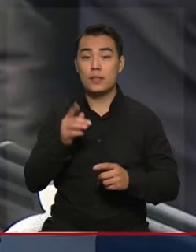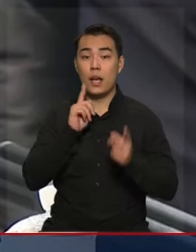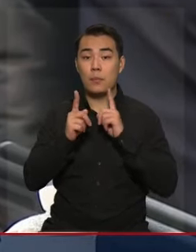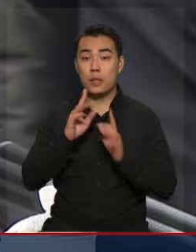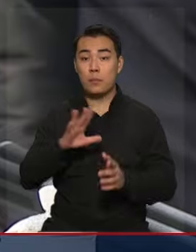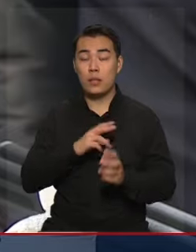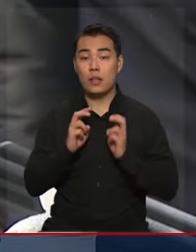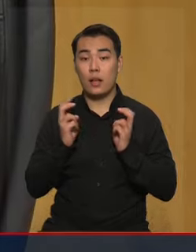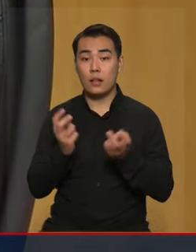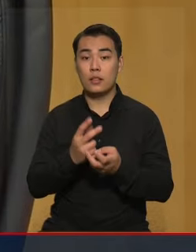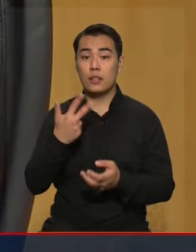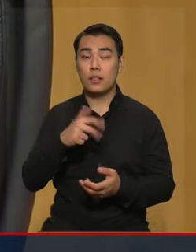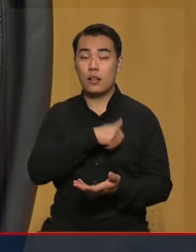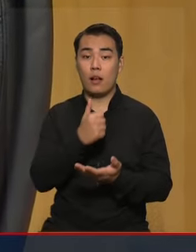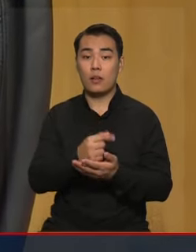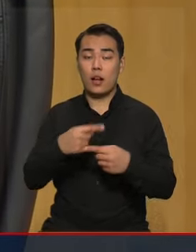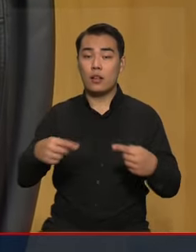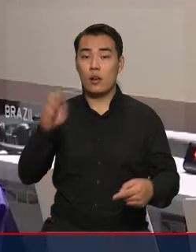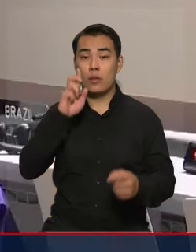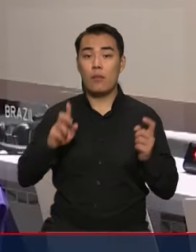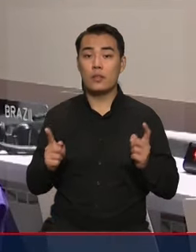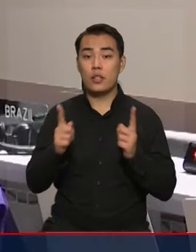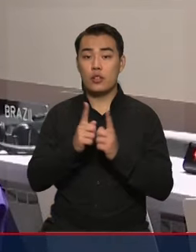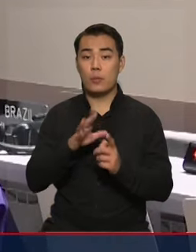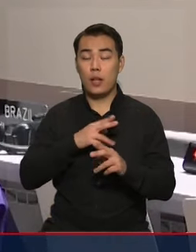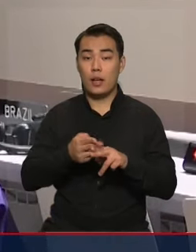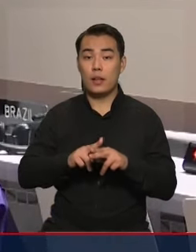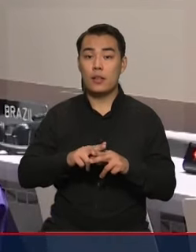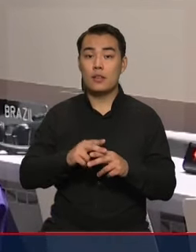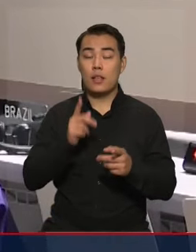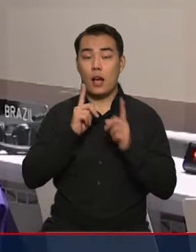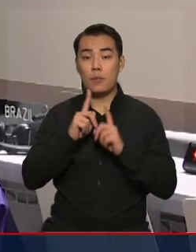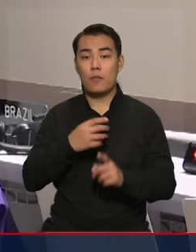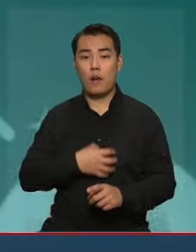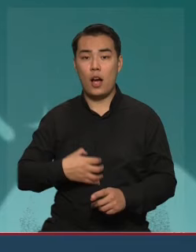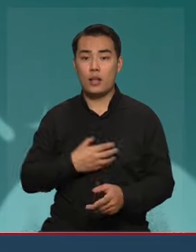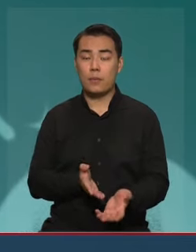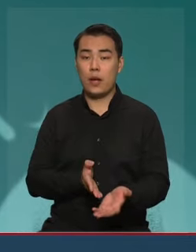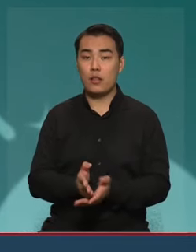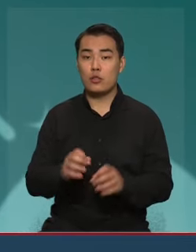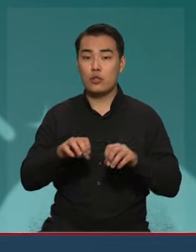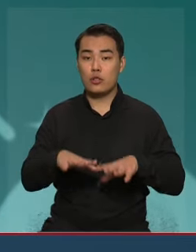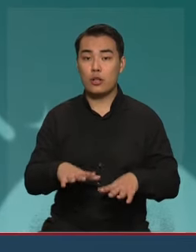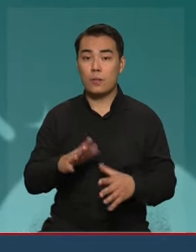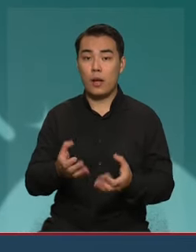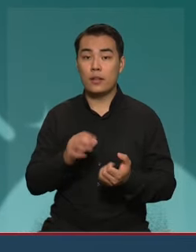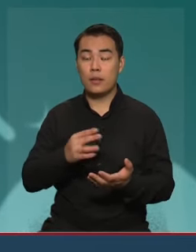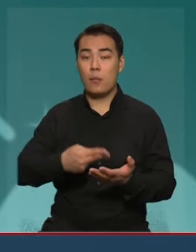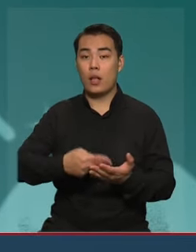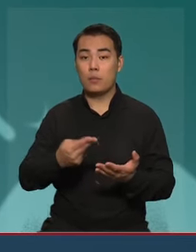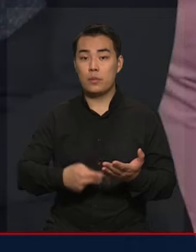с 30 главами различных государств. Именно на таких мероприятиях принимаются важнейшие геополитические решения и